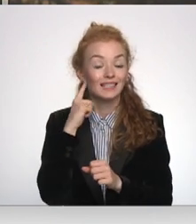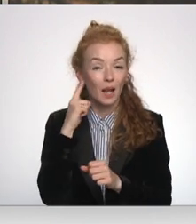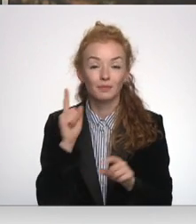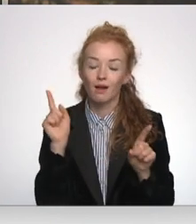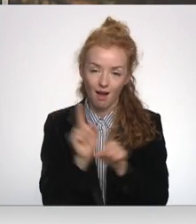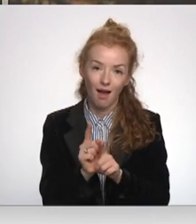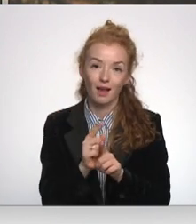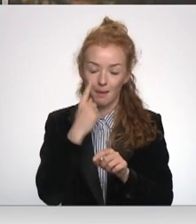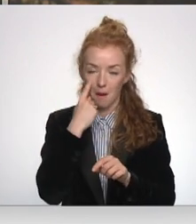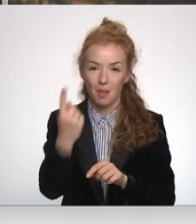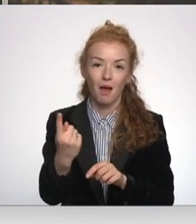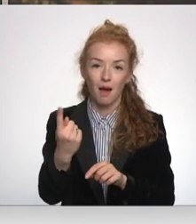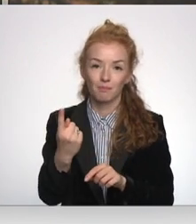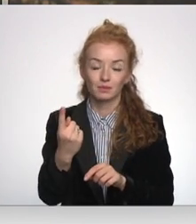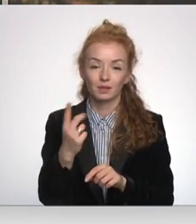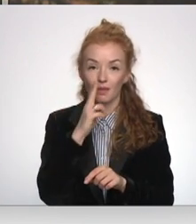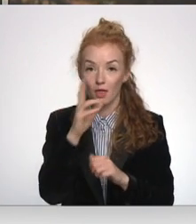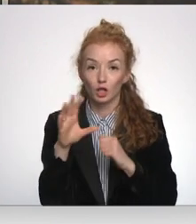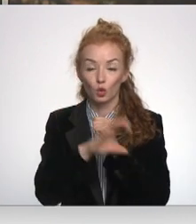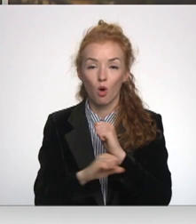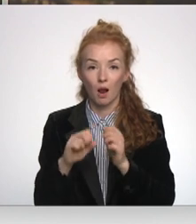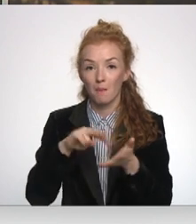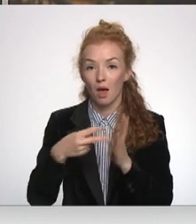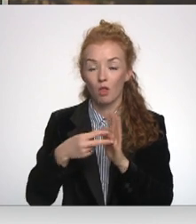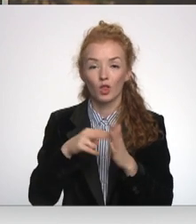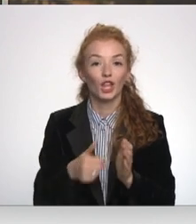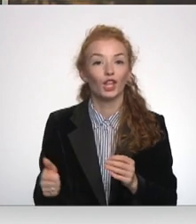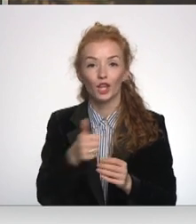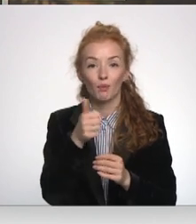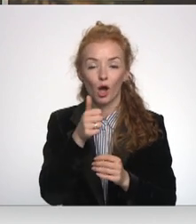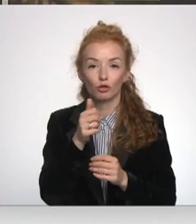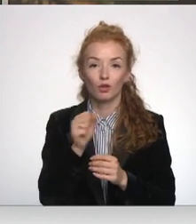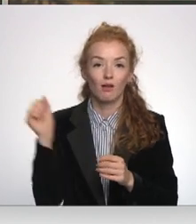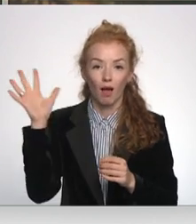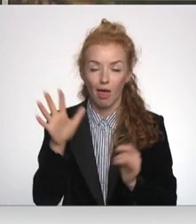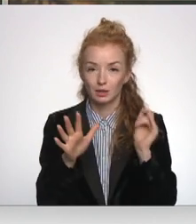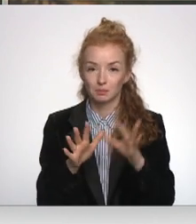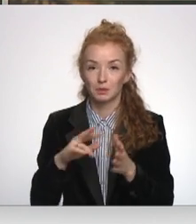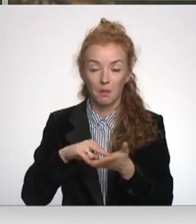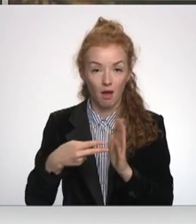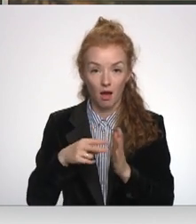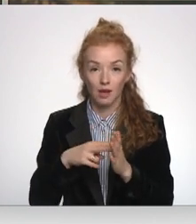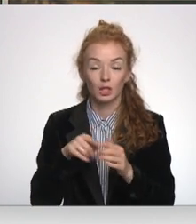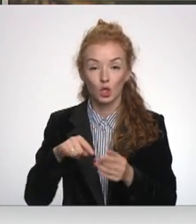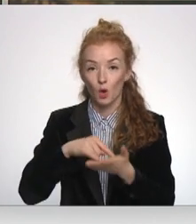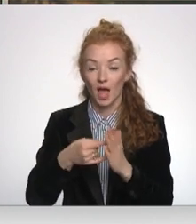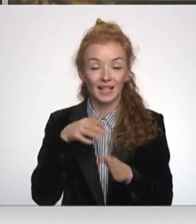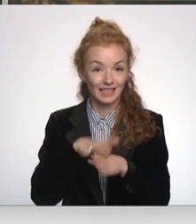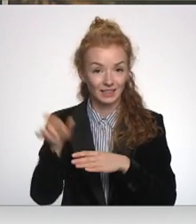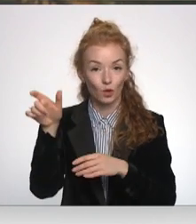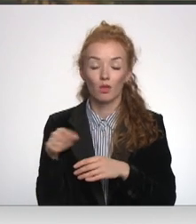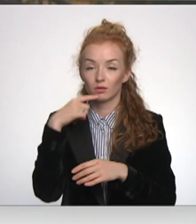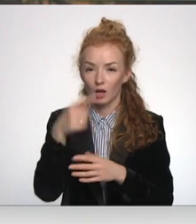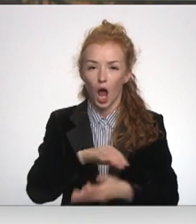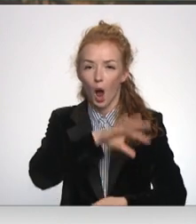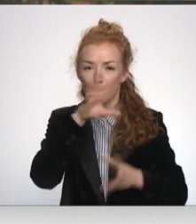arī ieraugams. Nedēļa nogalēs paredzēti īpaši gaismas scenāriju. Projekta īstenotāja neslēpj, ka apjoma